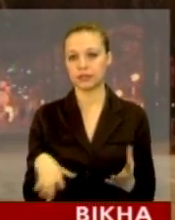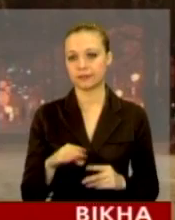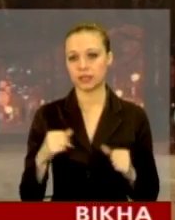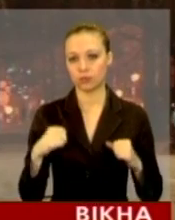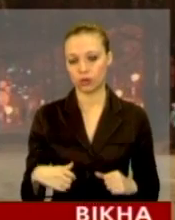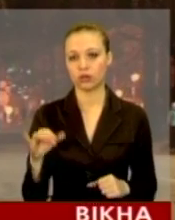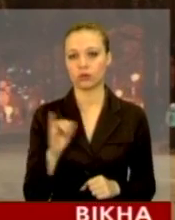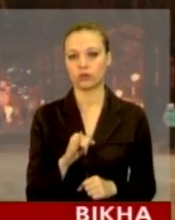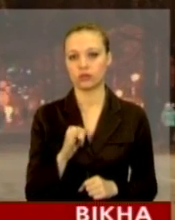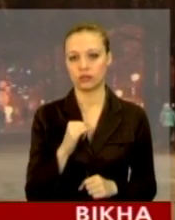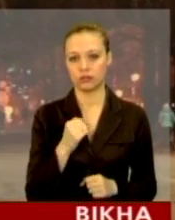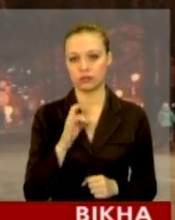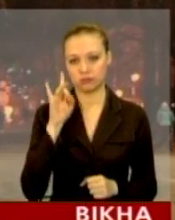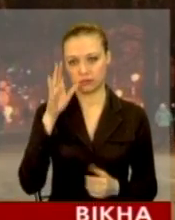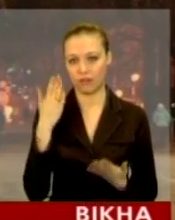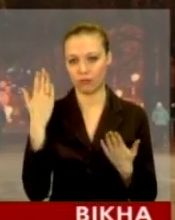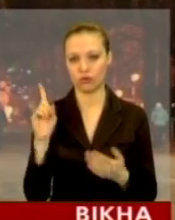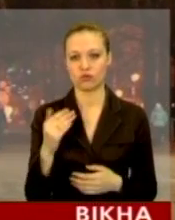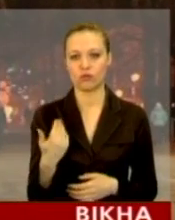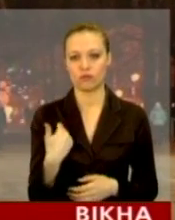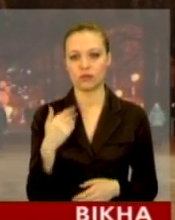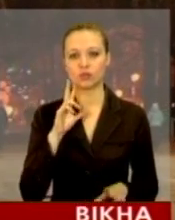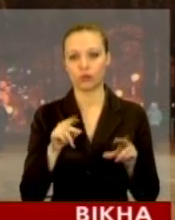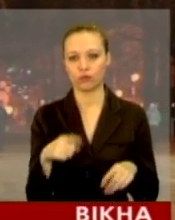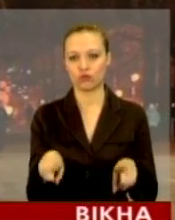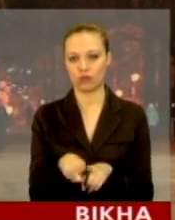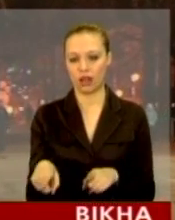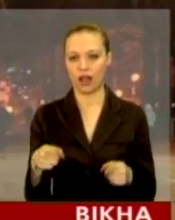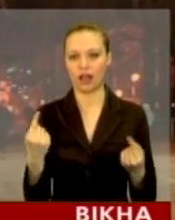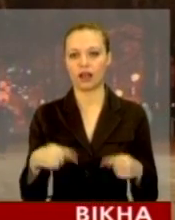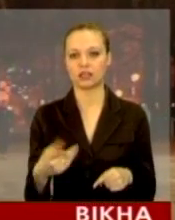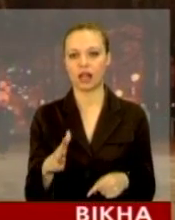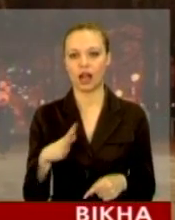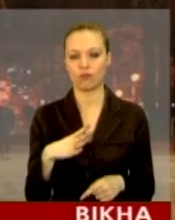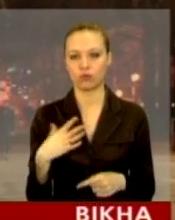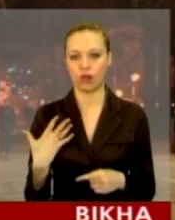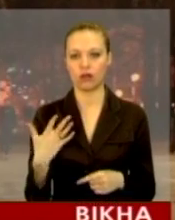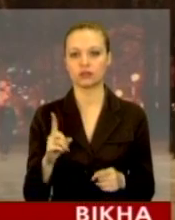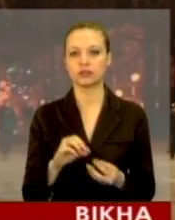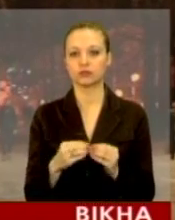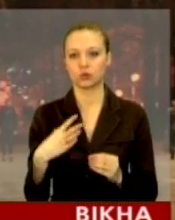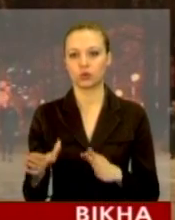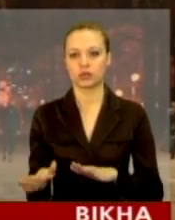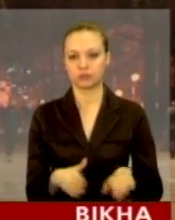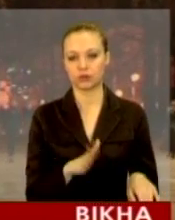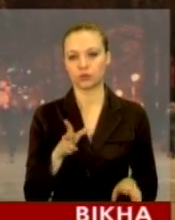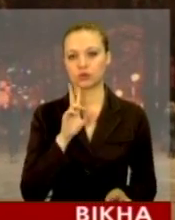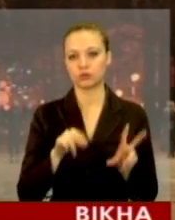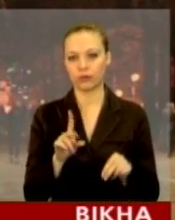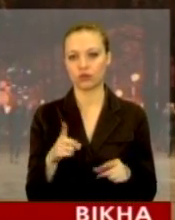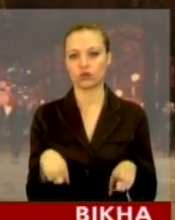і слава Богу, що ми сподіваємося, що така криза, яка тут була, вже минула, і будемо сподіватися,